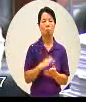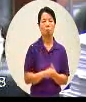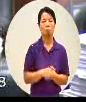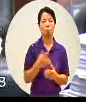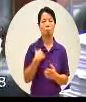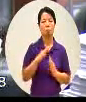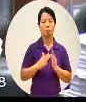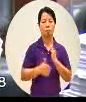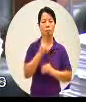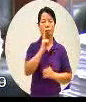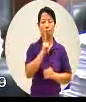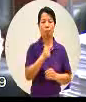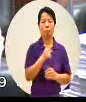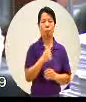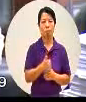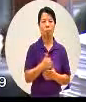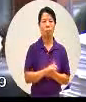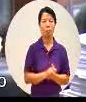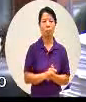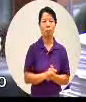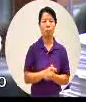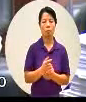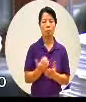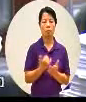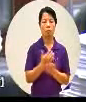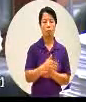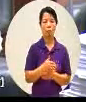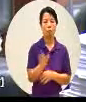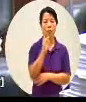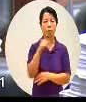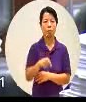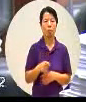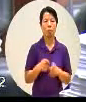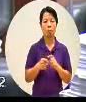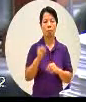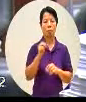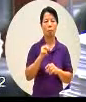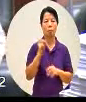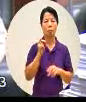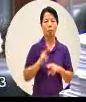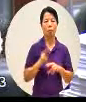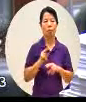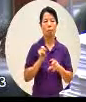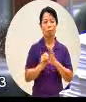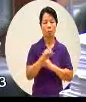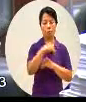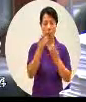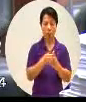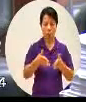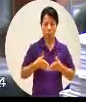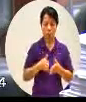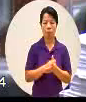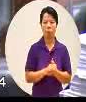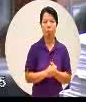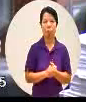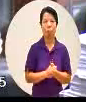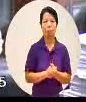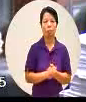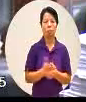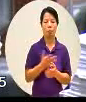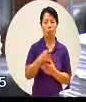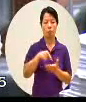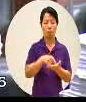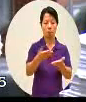市长讲得很好，伊讲咱呐政府的公共建设。非常需要要